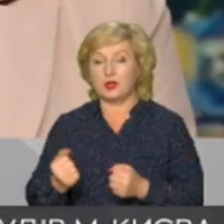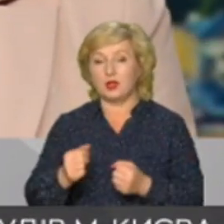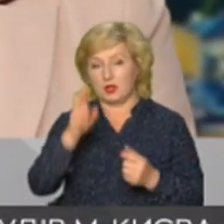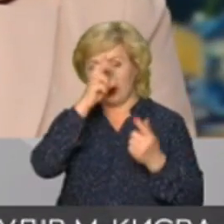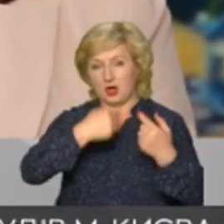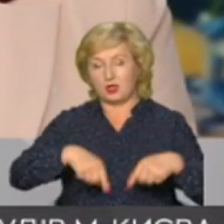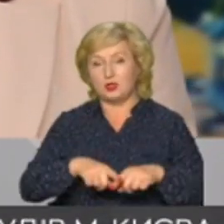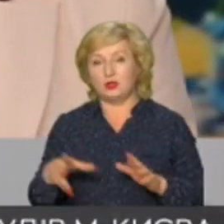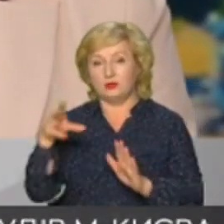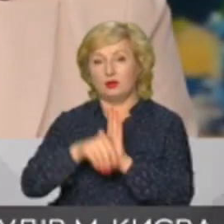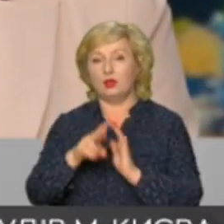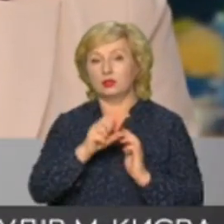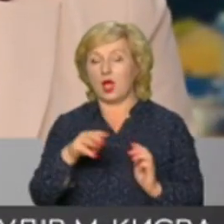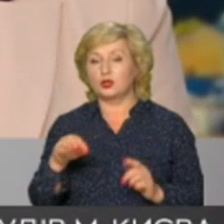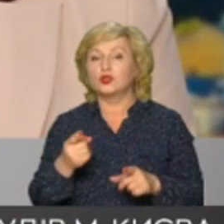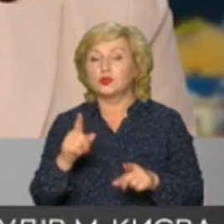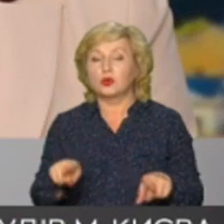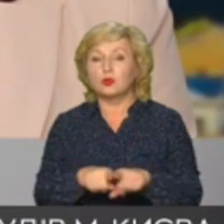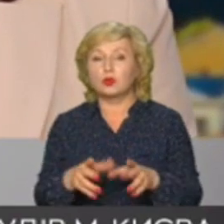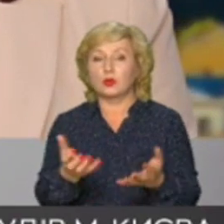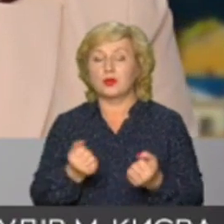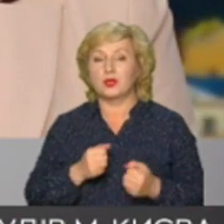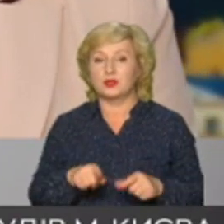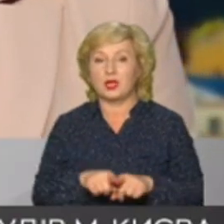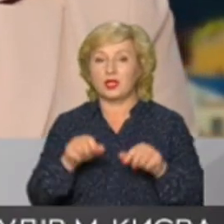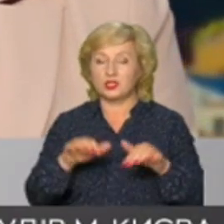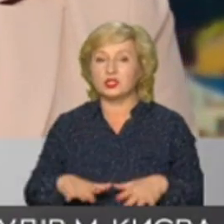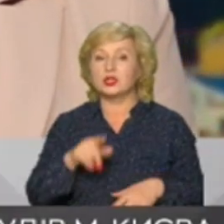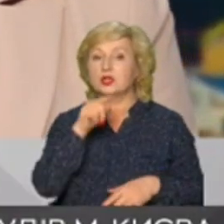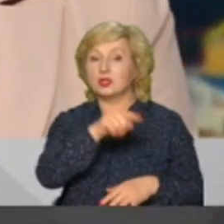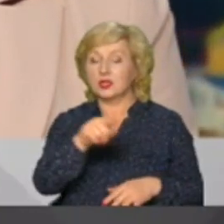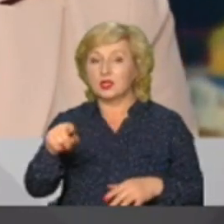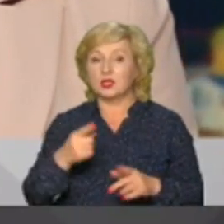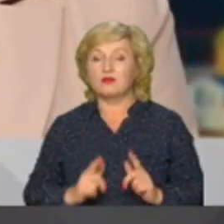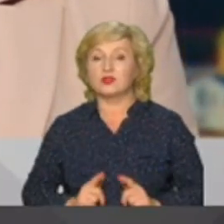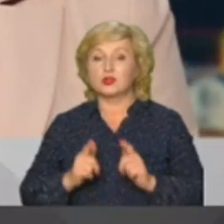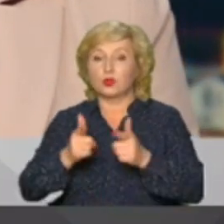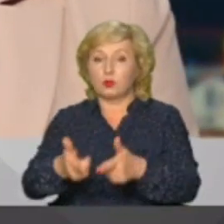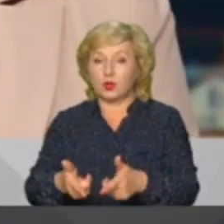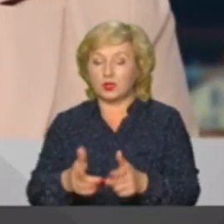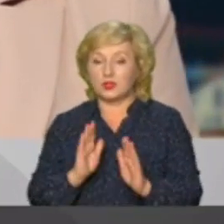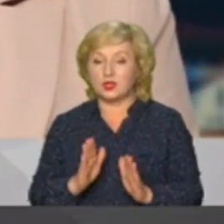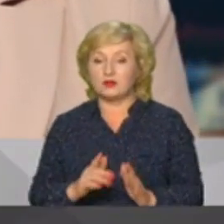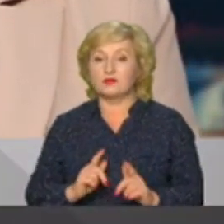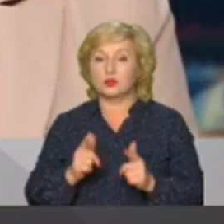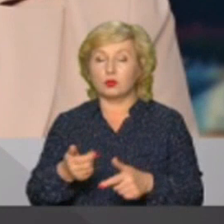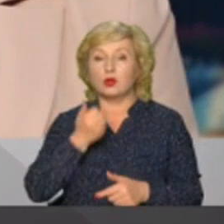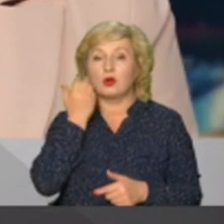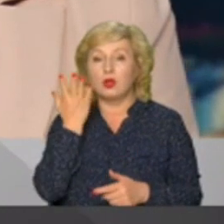таке рішення? Ну, вони тільки, ті, які вступили, вони тільки вступили, коли